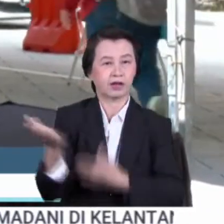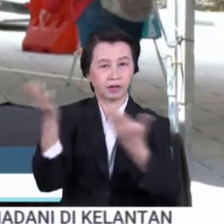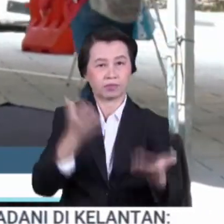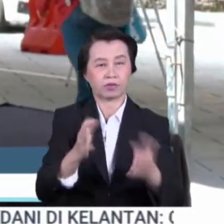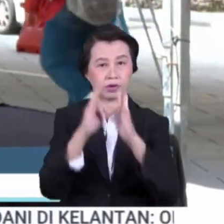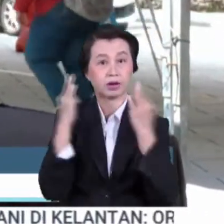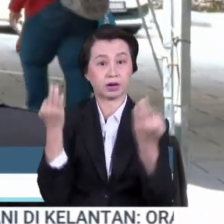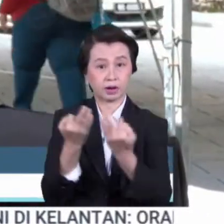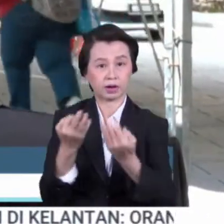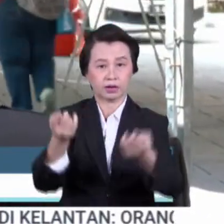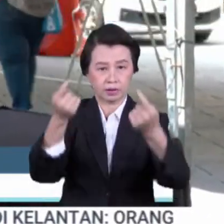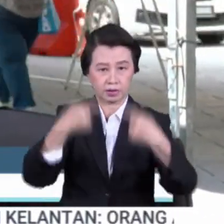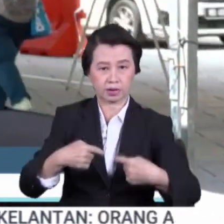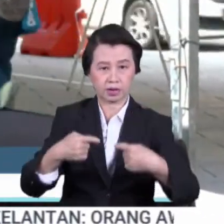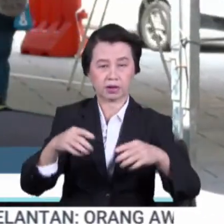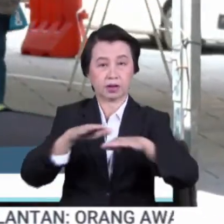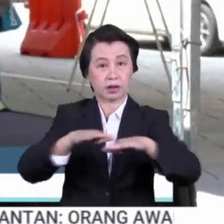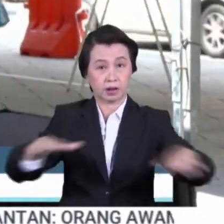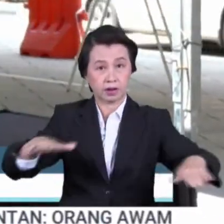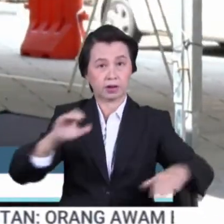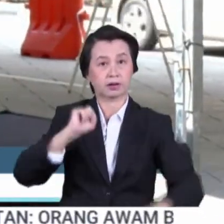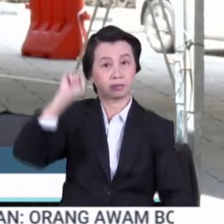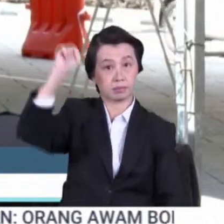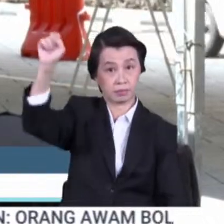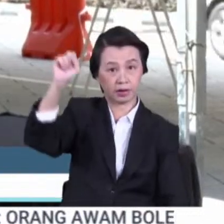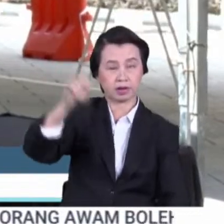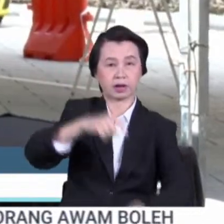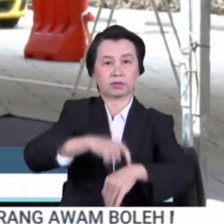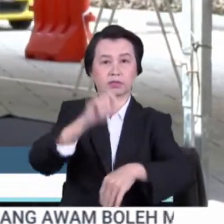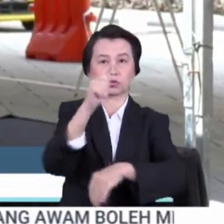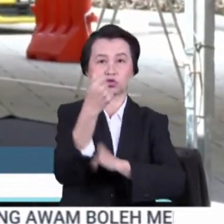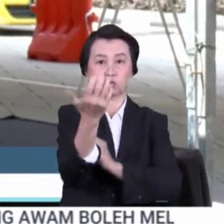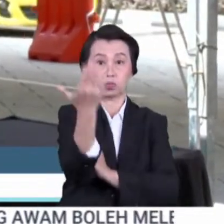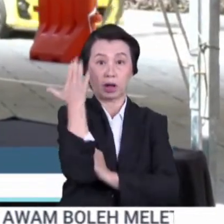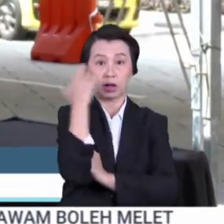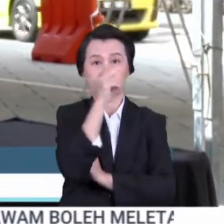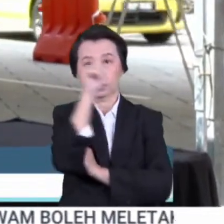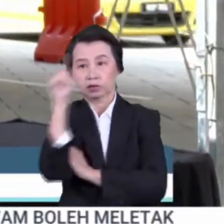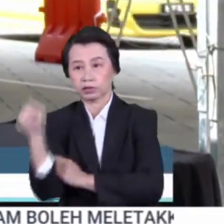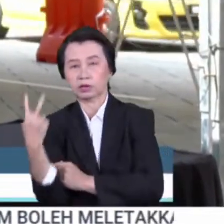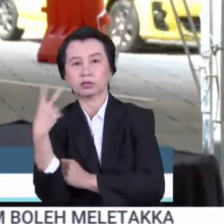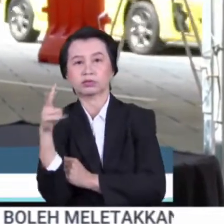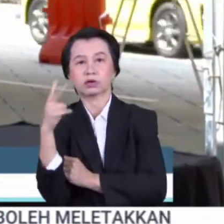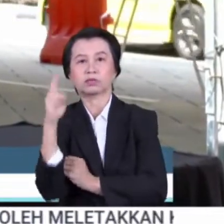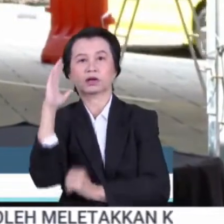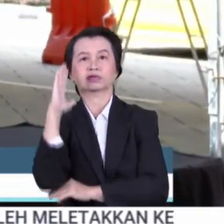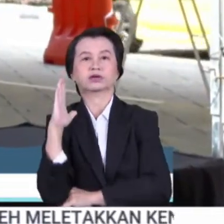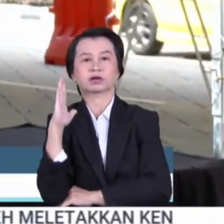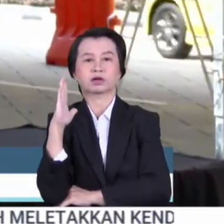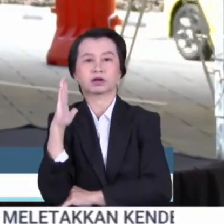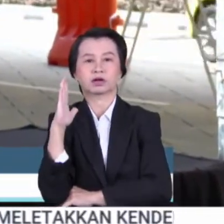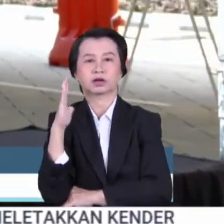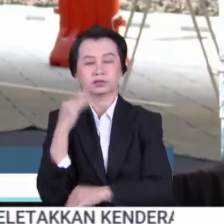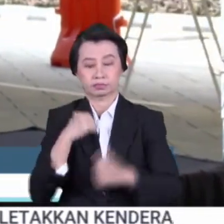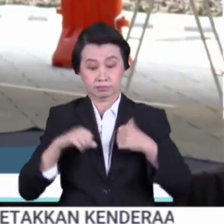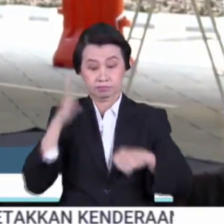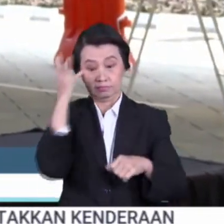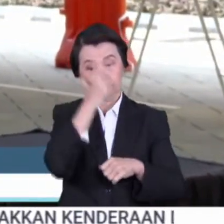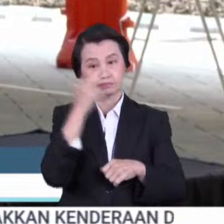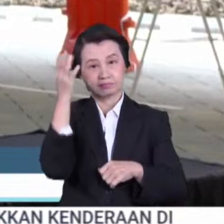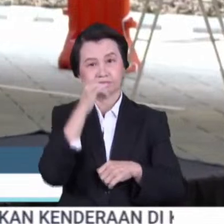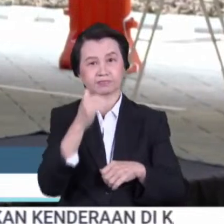seisi keluarga datang ke dataran mereka bermula jam 10 pagi hingga 12 tengah hari. Pakai cantik-cantik dan